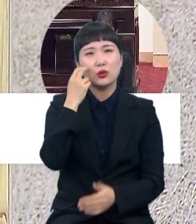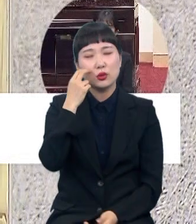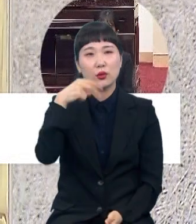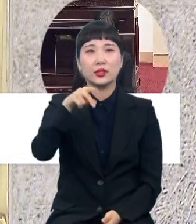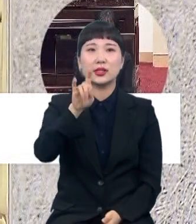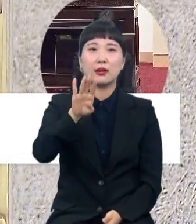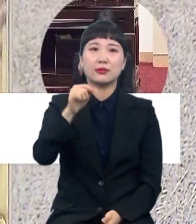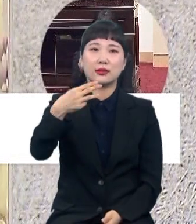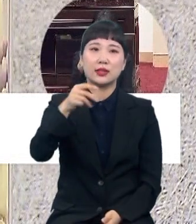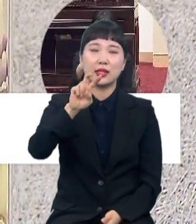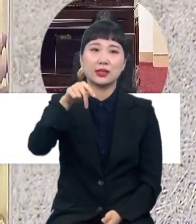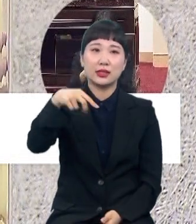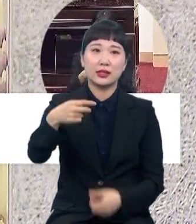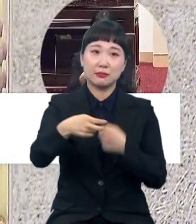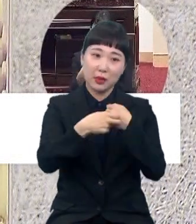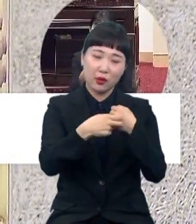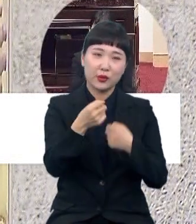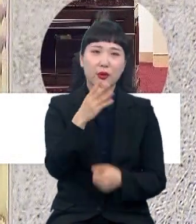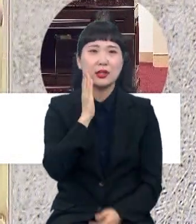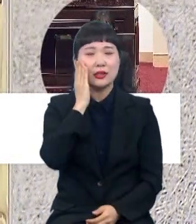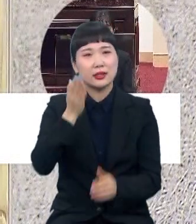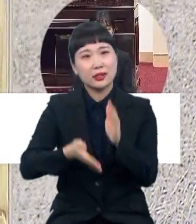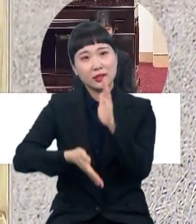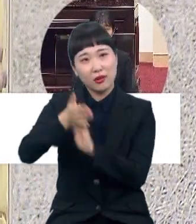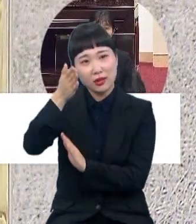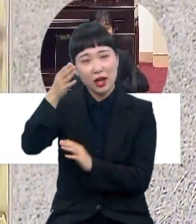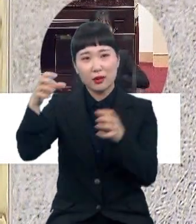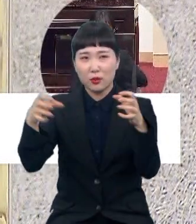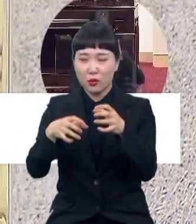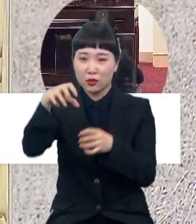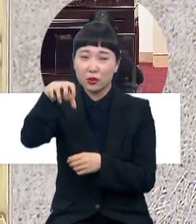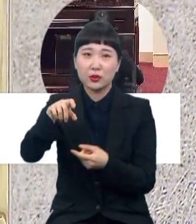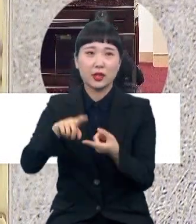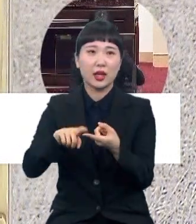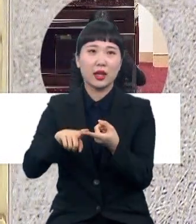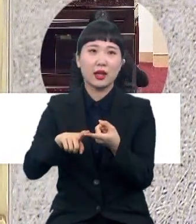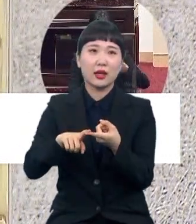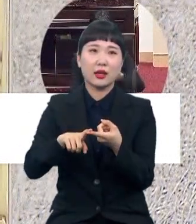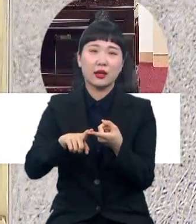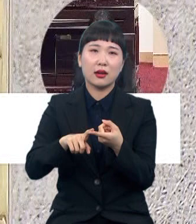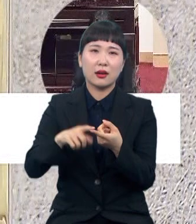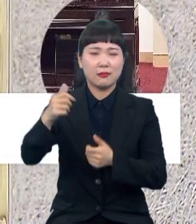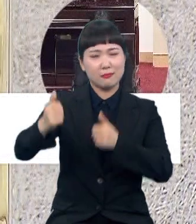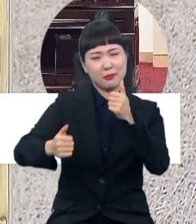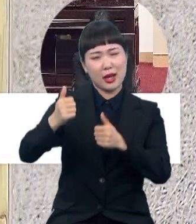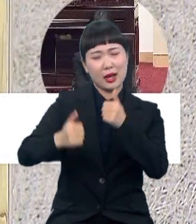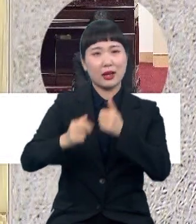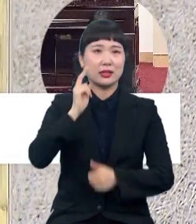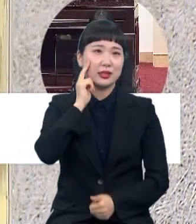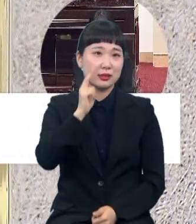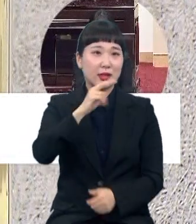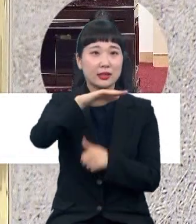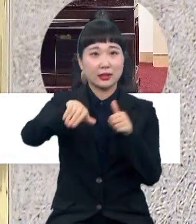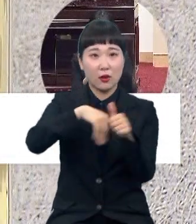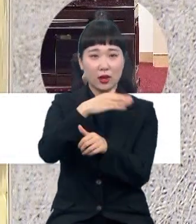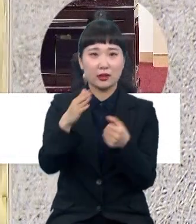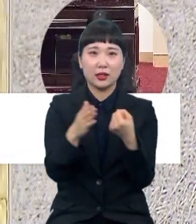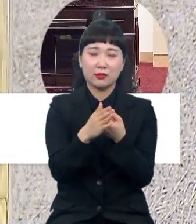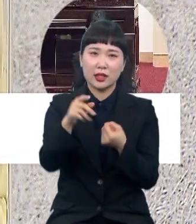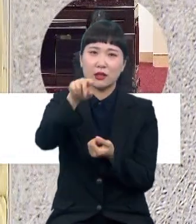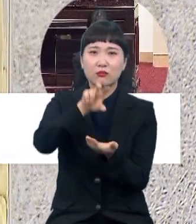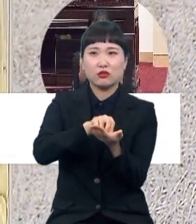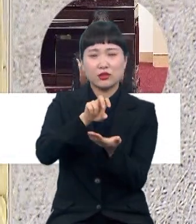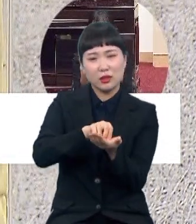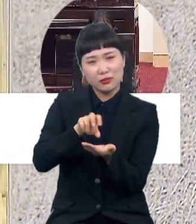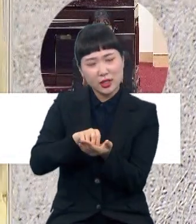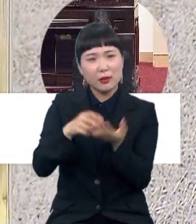다음에 이제 우리 그 청라복합단지에도 지금 너무 그 강하게 경쟁이 붙어 있지 않습니까? 그런 문제들, 이런